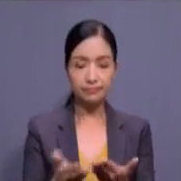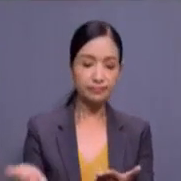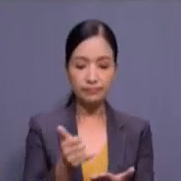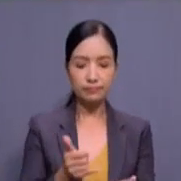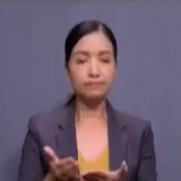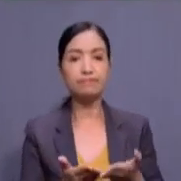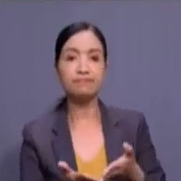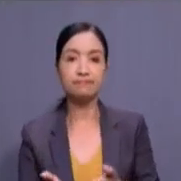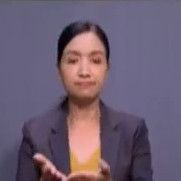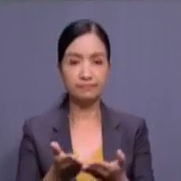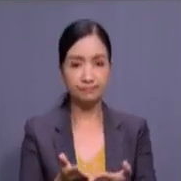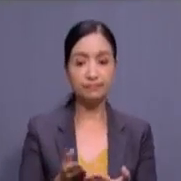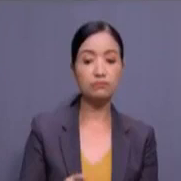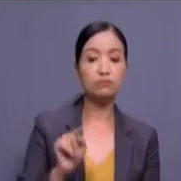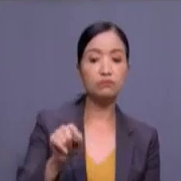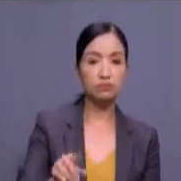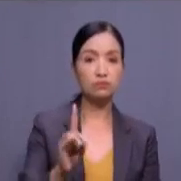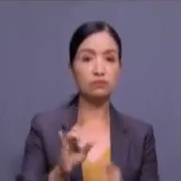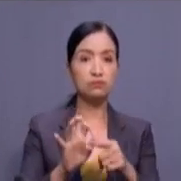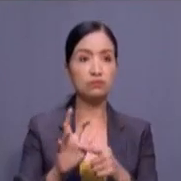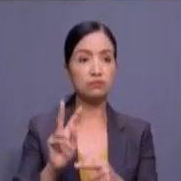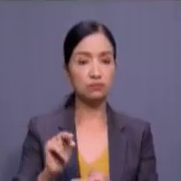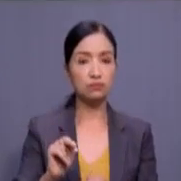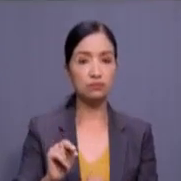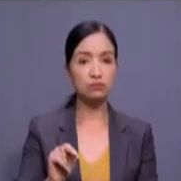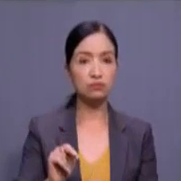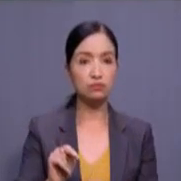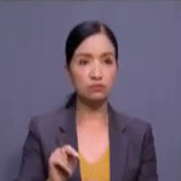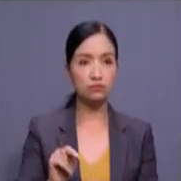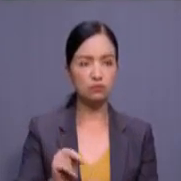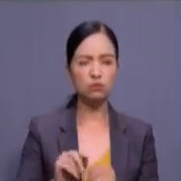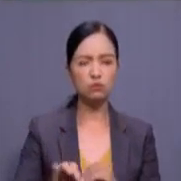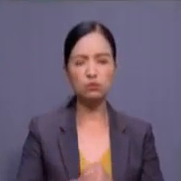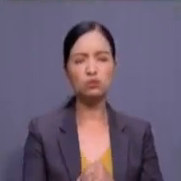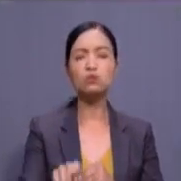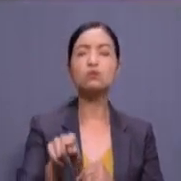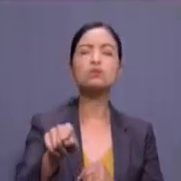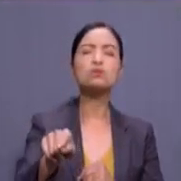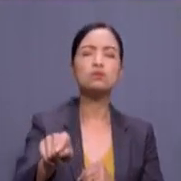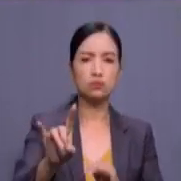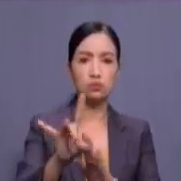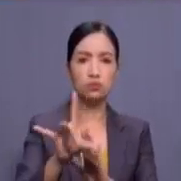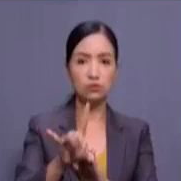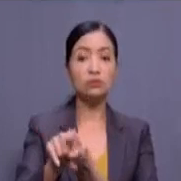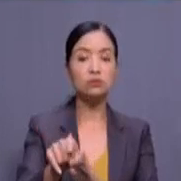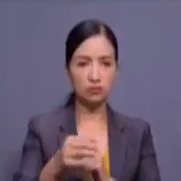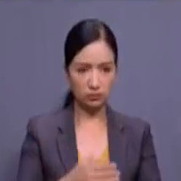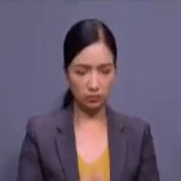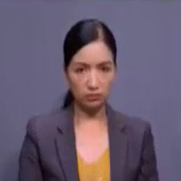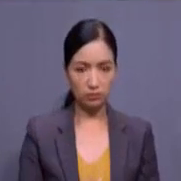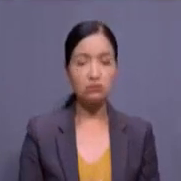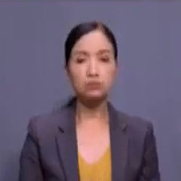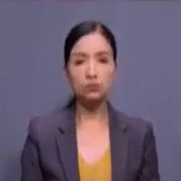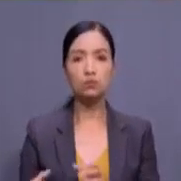าที่ด้วยไปที่ด่านต้นไทรปลายน้ำตกเหวนรกนะคะเพื่อที่จะสำรวจพื้นที่และอย่างที่บอกว่าเขาแบ่งเจ้าหน้า